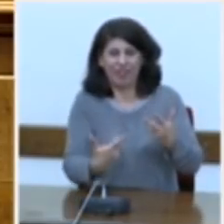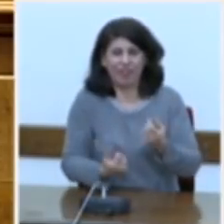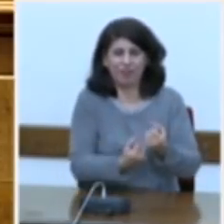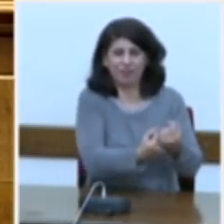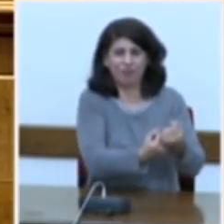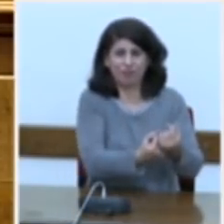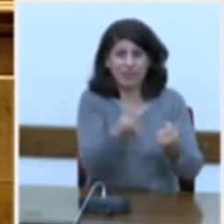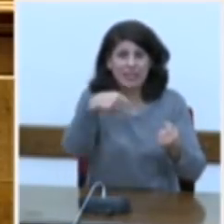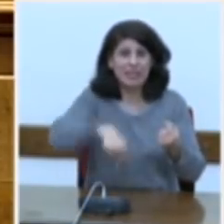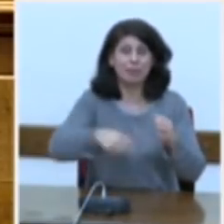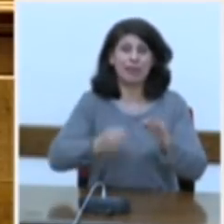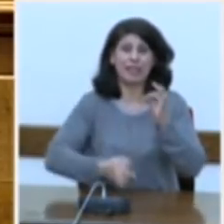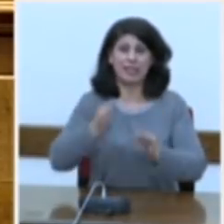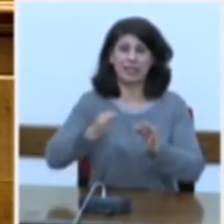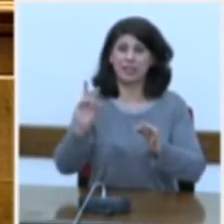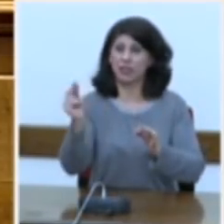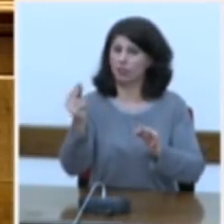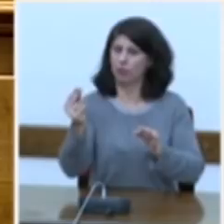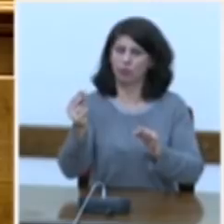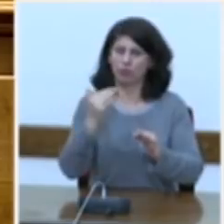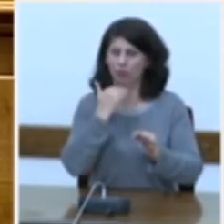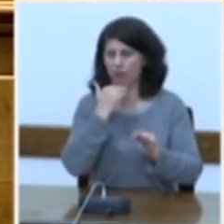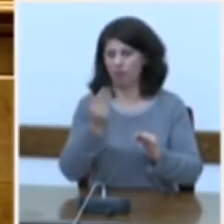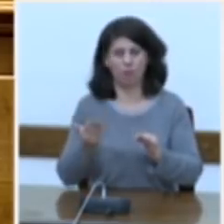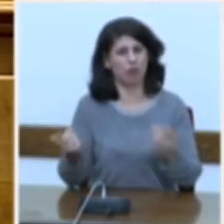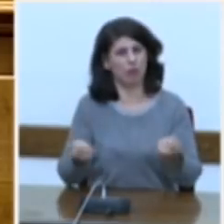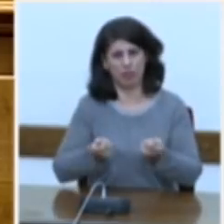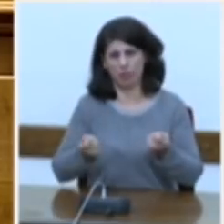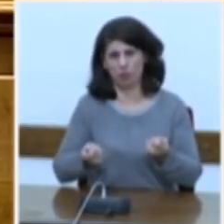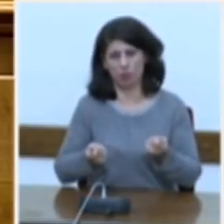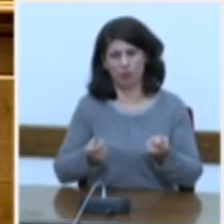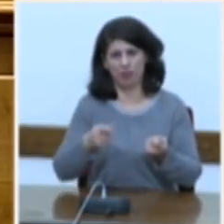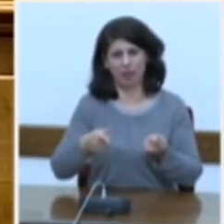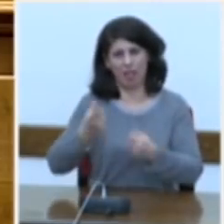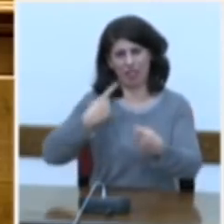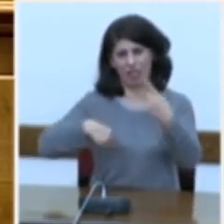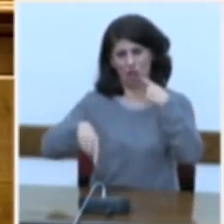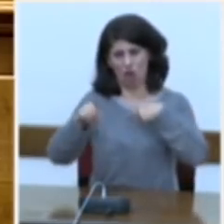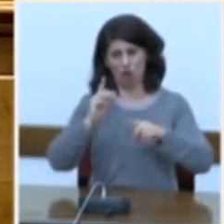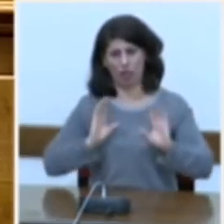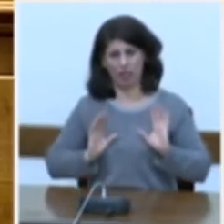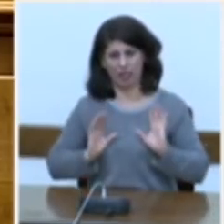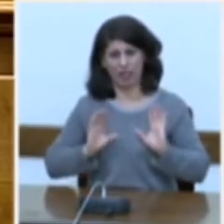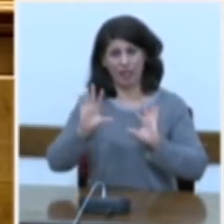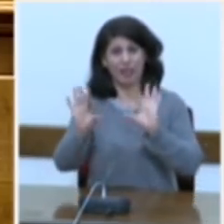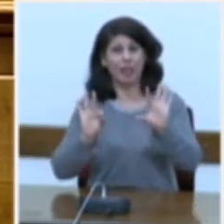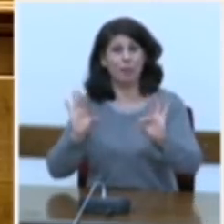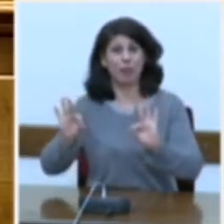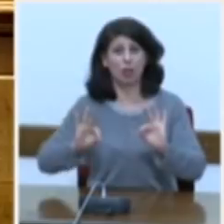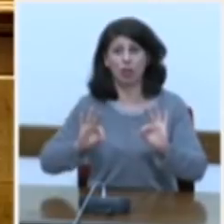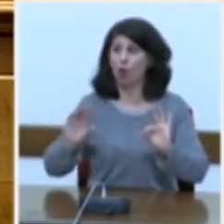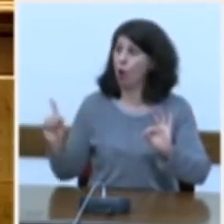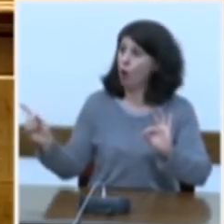Η σημερινή συζήτηση στη Βουλή δεν μπορεί να χρησιμοποιηθεί ως άλοθη για τις επιλογές όλων των μέχρι